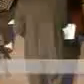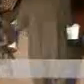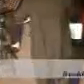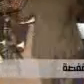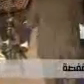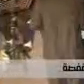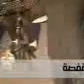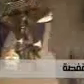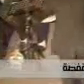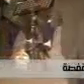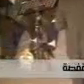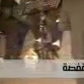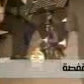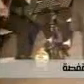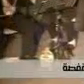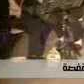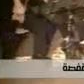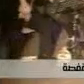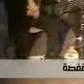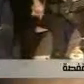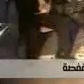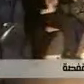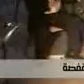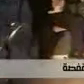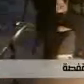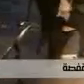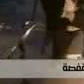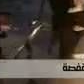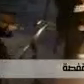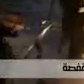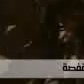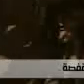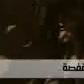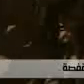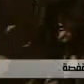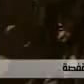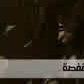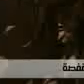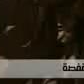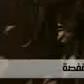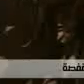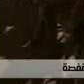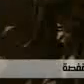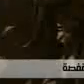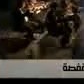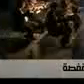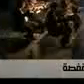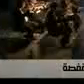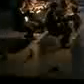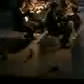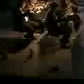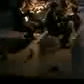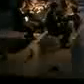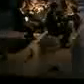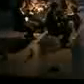في قفصة عرض للأوركستر السيمفوني التونسي الموجه للأطفال يستقطب جمهورا كبيرا من مختلف الأعمار.